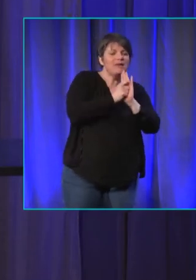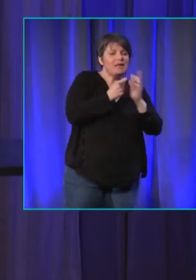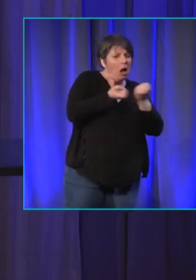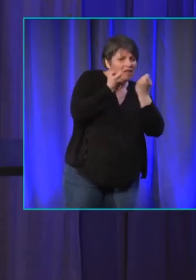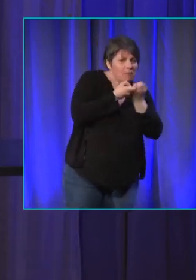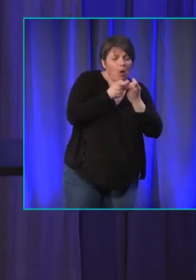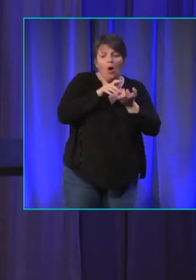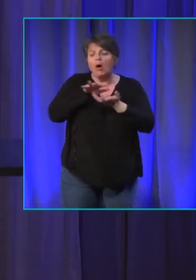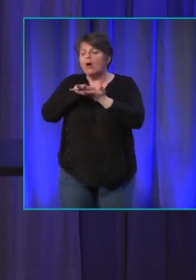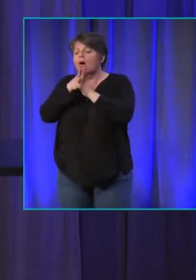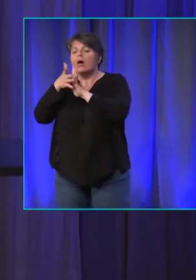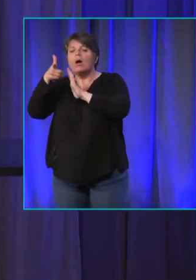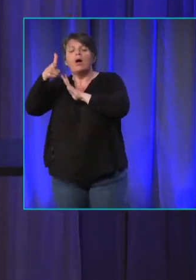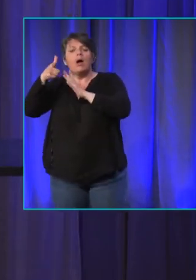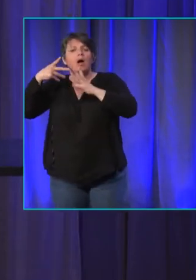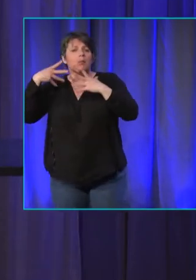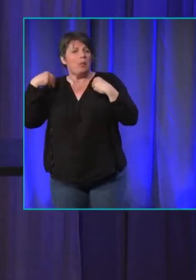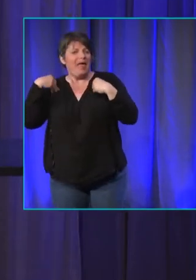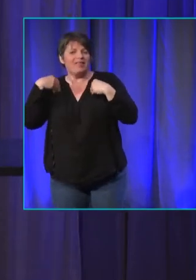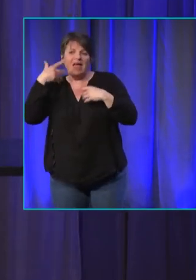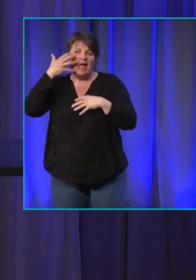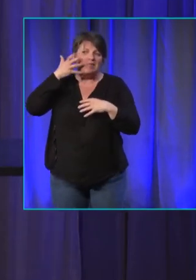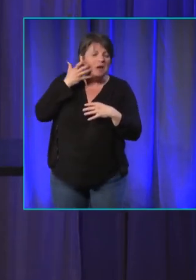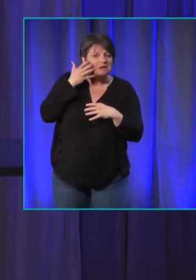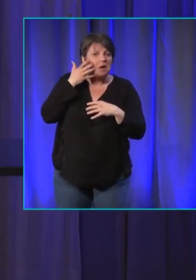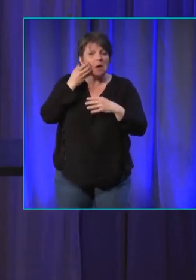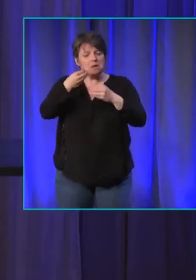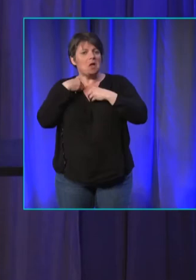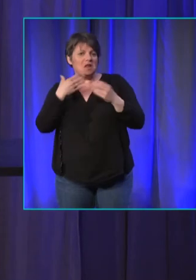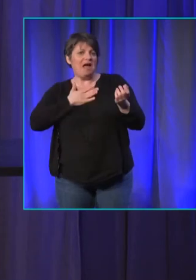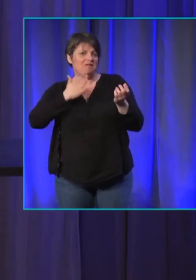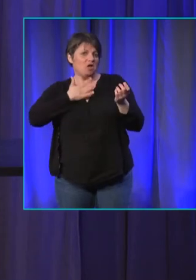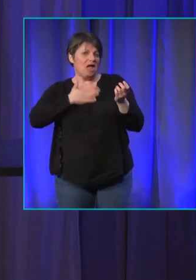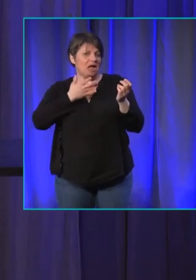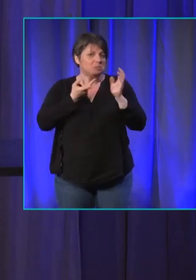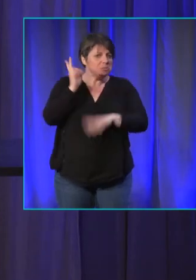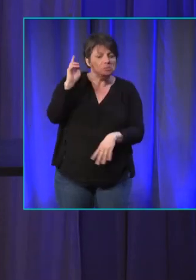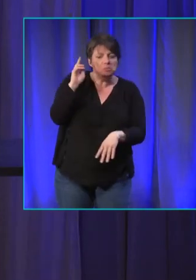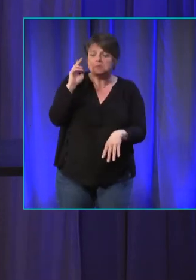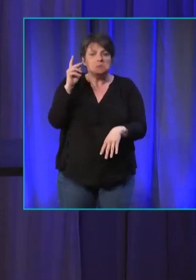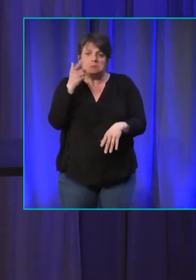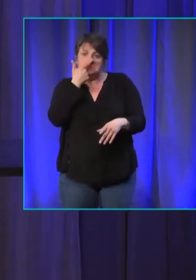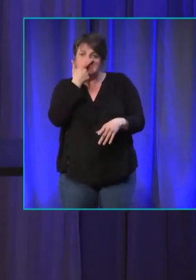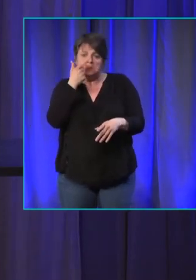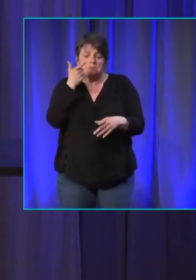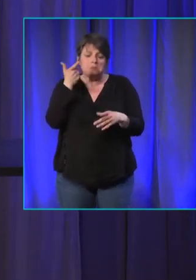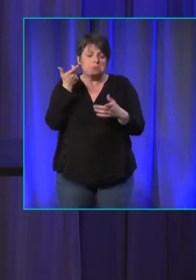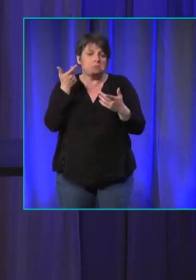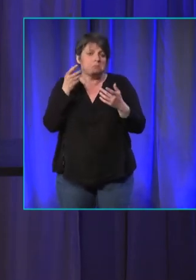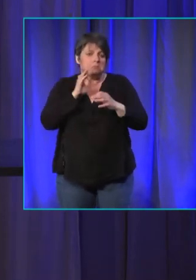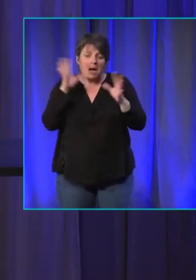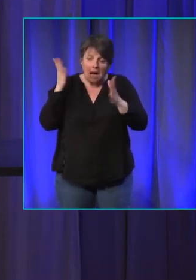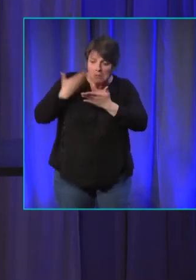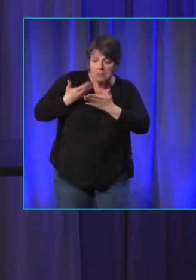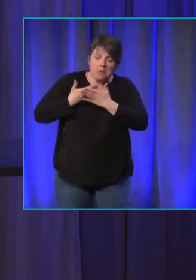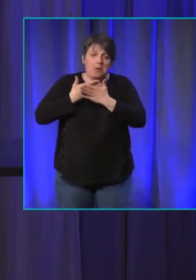pouvez avoir autant de bénéfices avant, pendant ou après la puberté en termes de développement de la filière aérobie. Donc